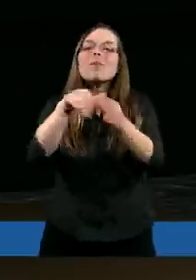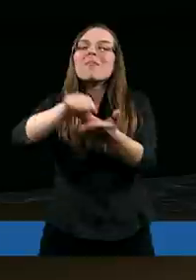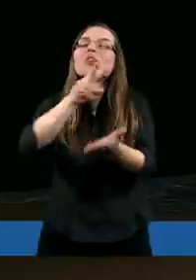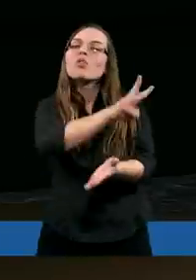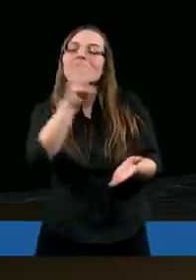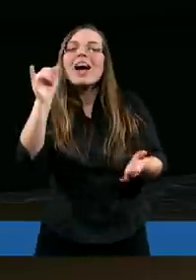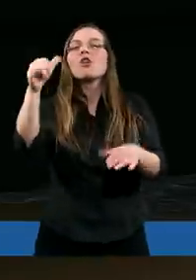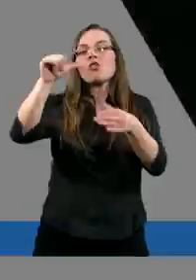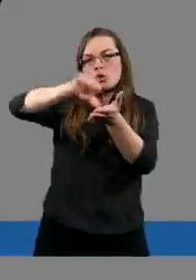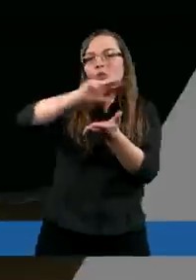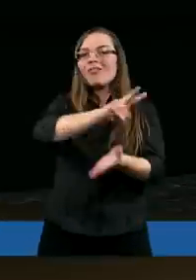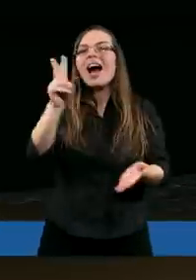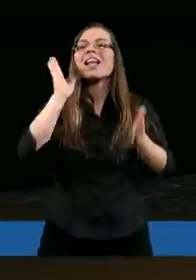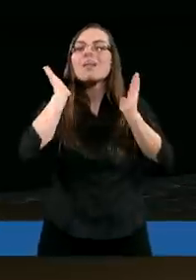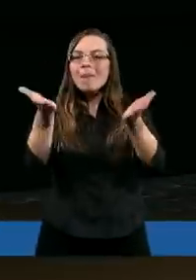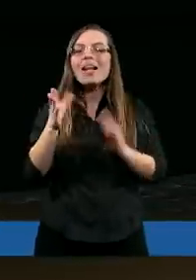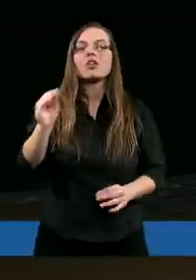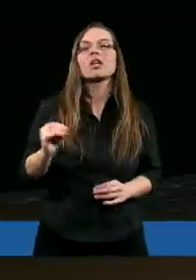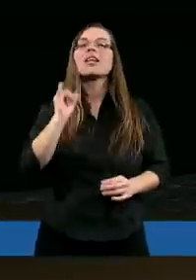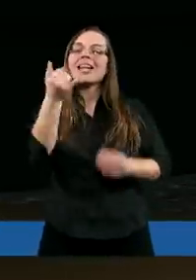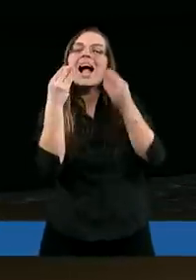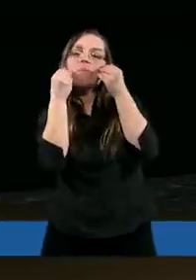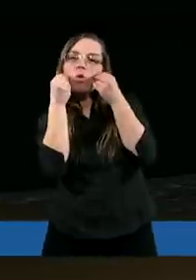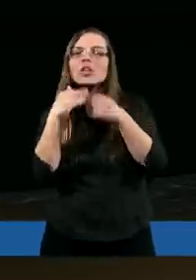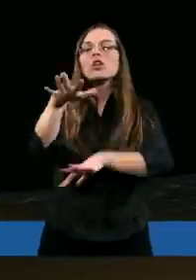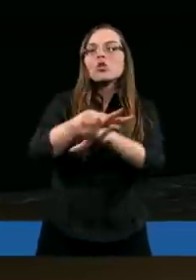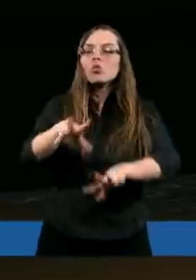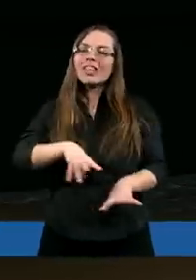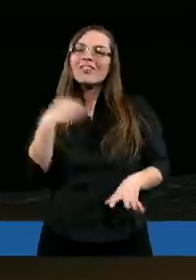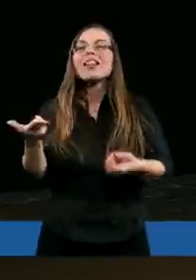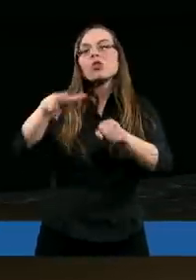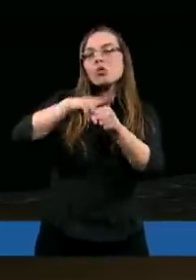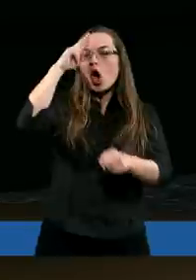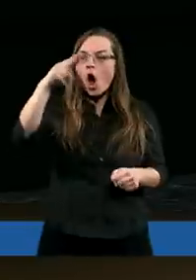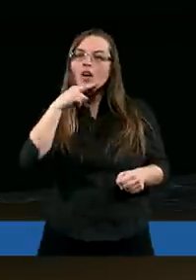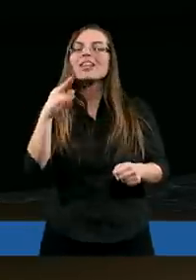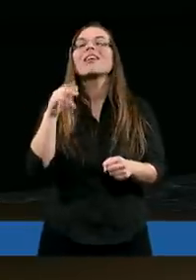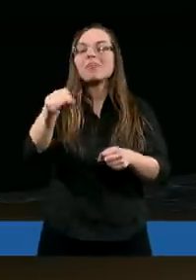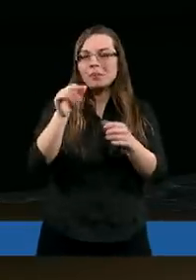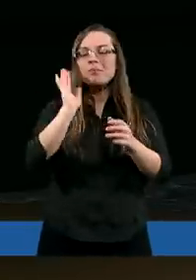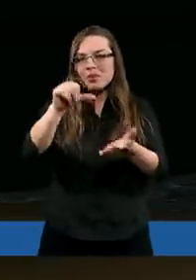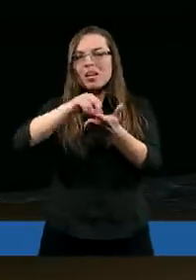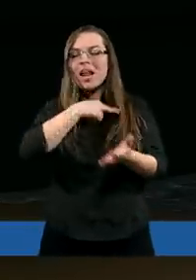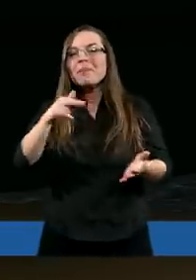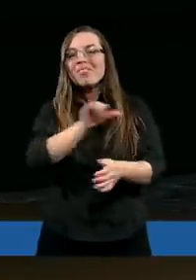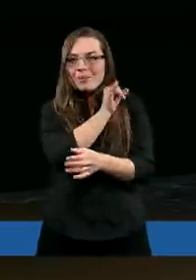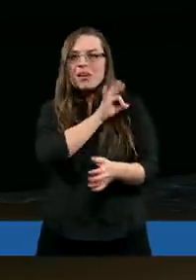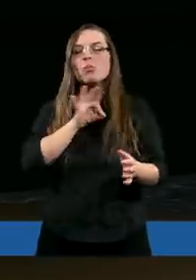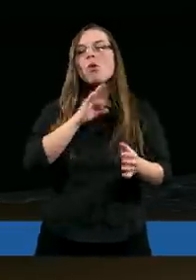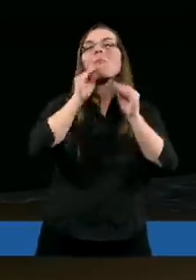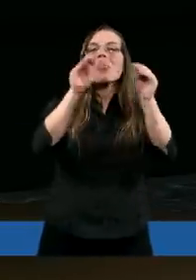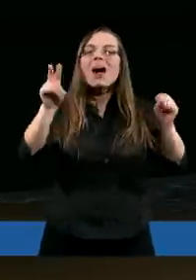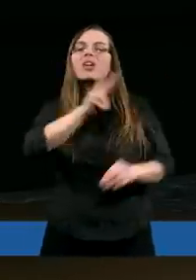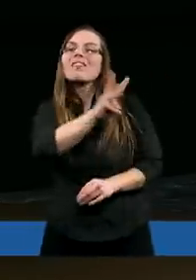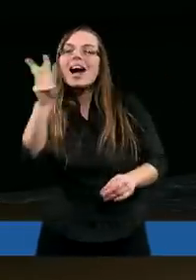w was będzie. Lecz Pocieszyciel, Duch Święty, którego Ojciec pośle w imieniu moim, nauczy was wszystkiego